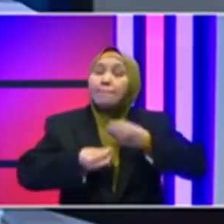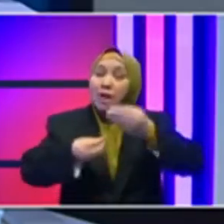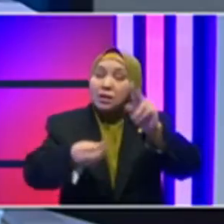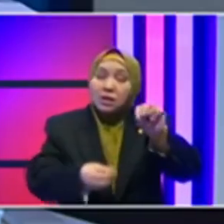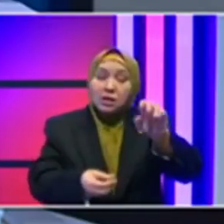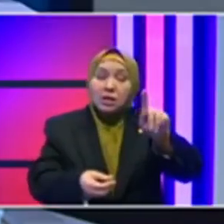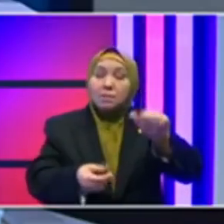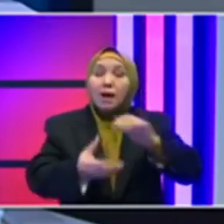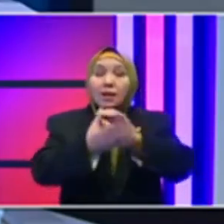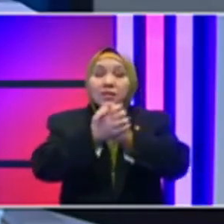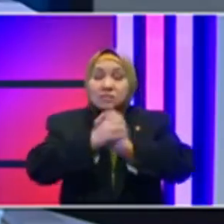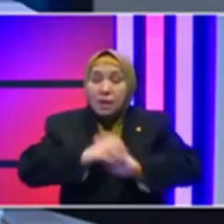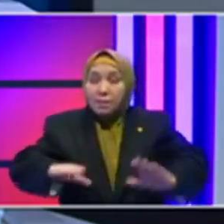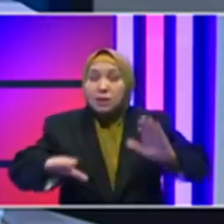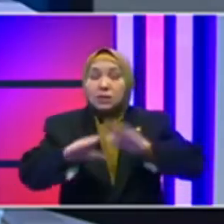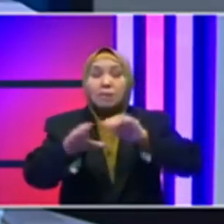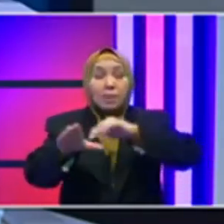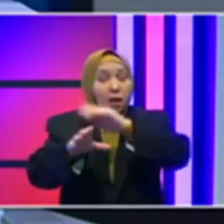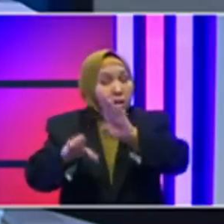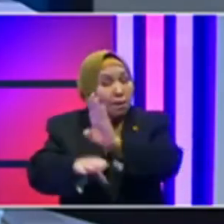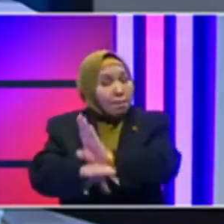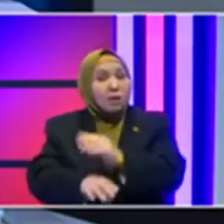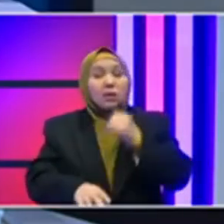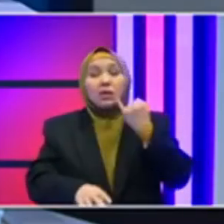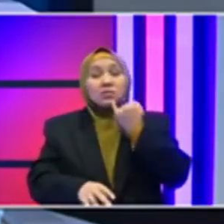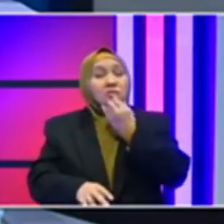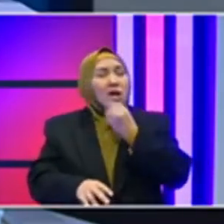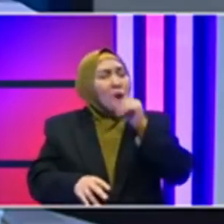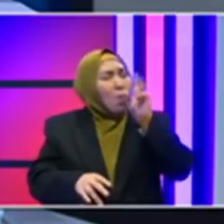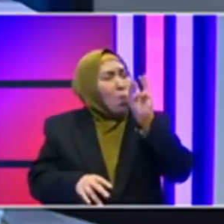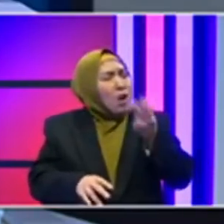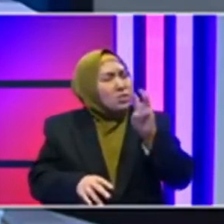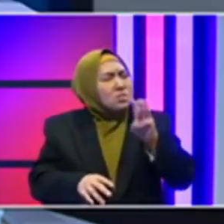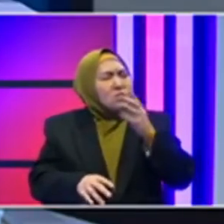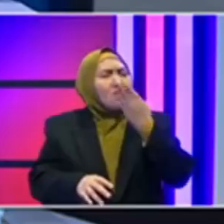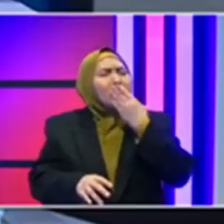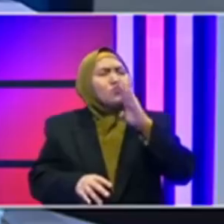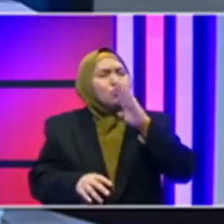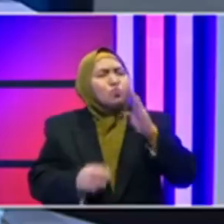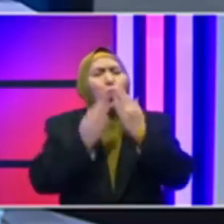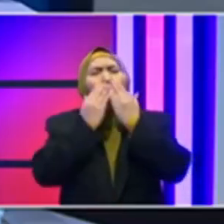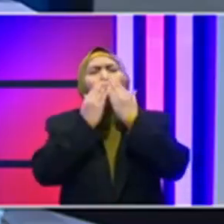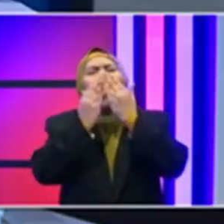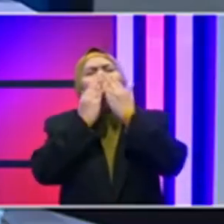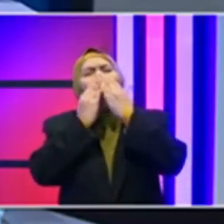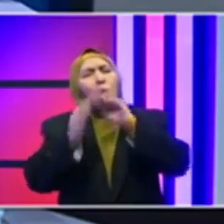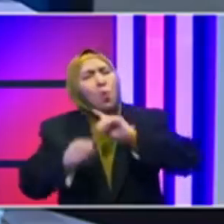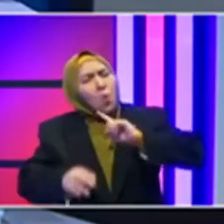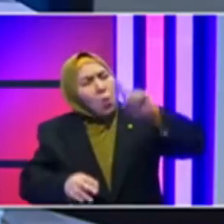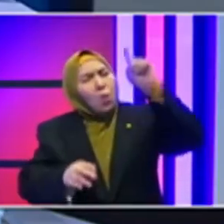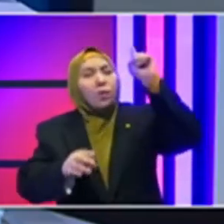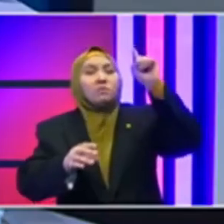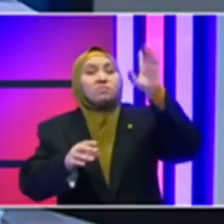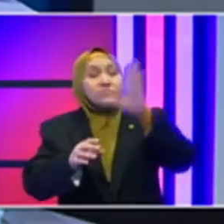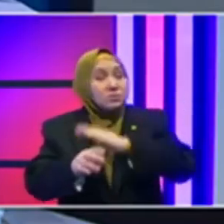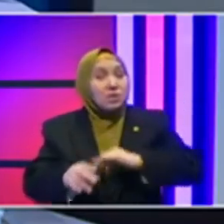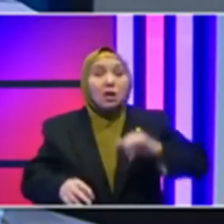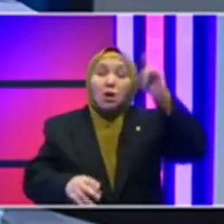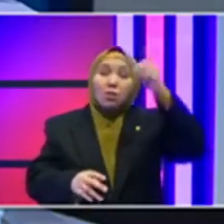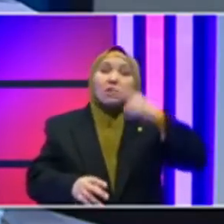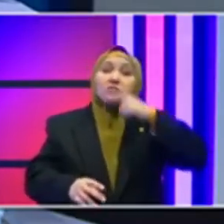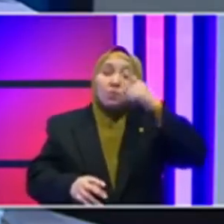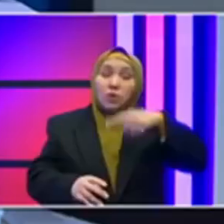keselamatan kepada mereka yang wajib mereka syukuri kemudian Allah Subhanahu Wa Ta'ala juga Sebutkan tentang